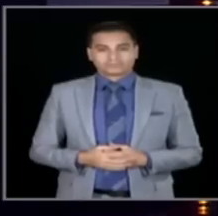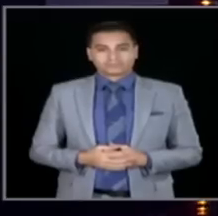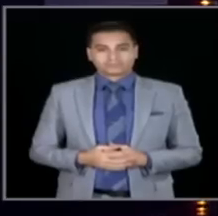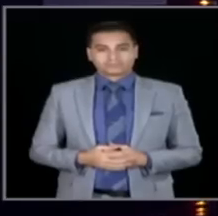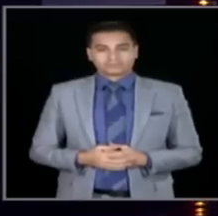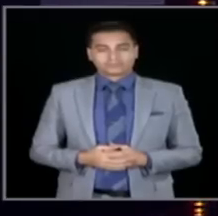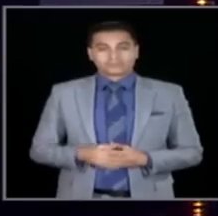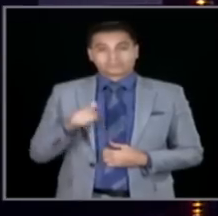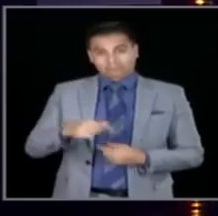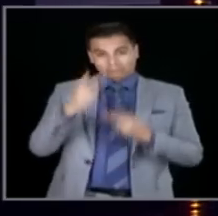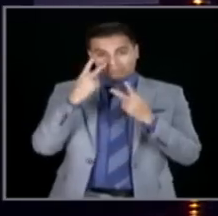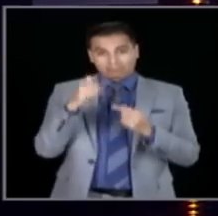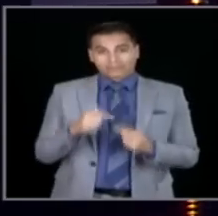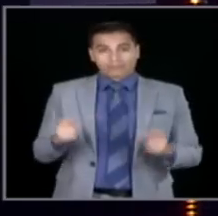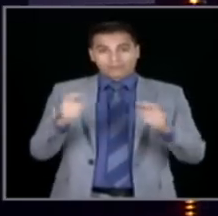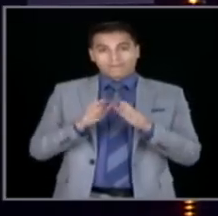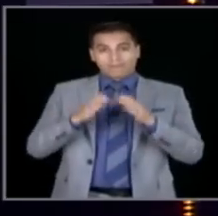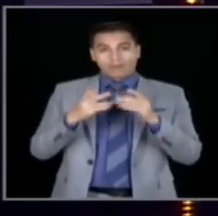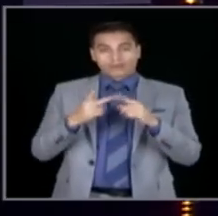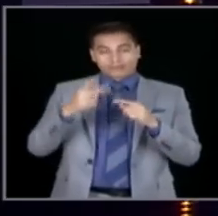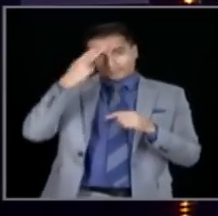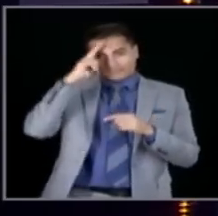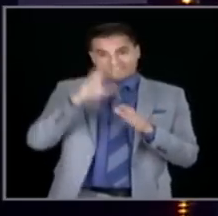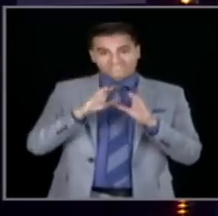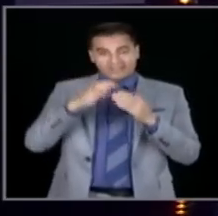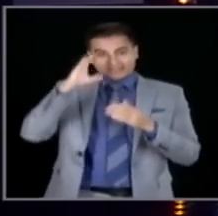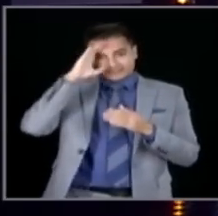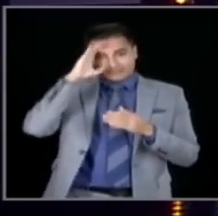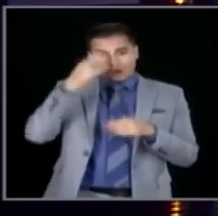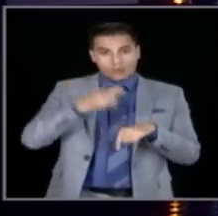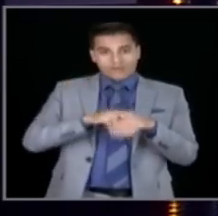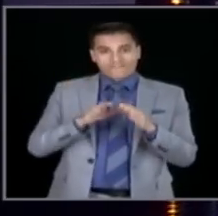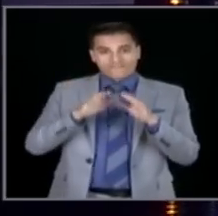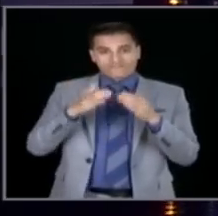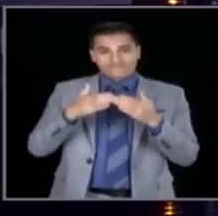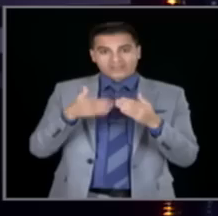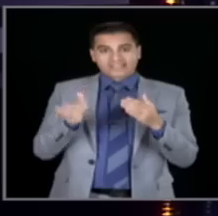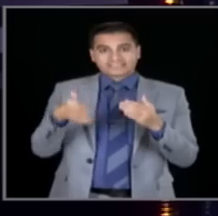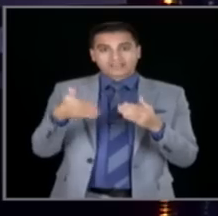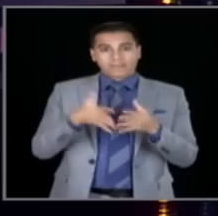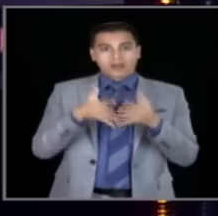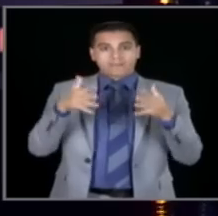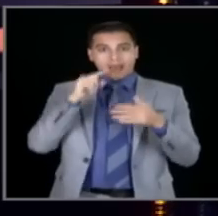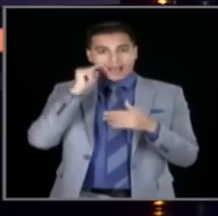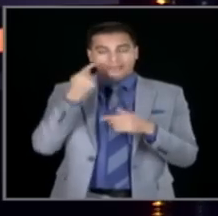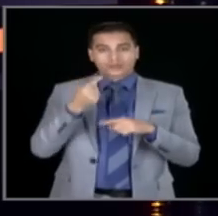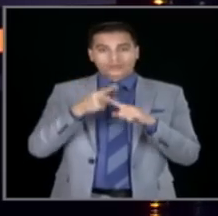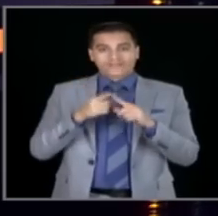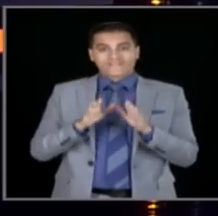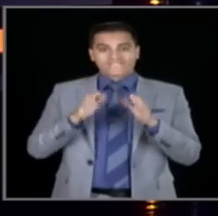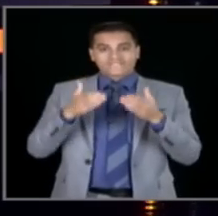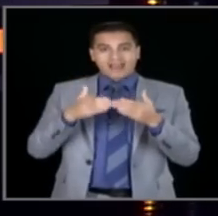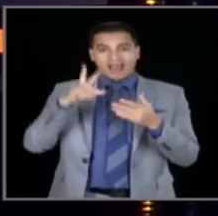النهاردة عندنا مباراة في المجموعة الثانية، واللي بتضم فريق الزمالك وفريق الحوت الأزرق وفريق